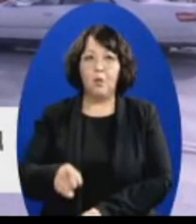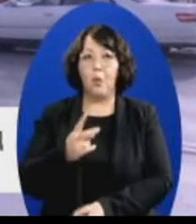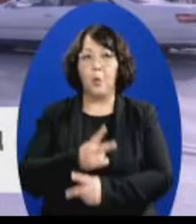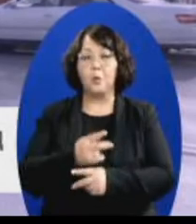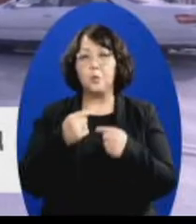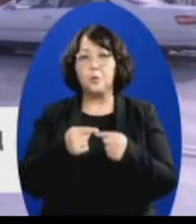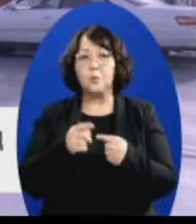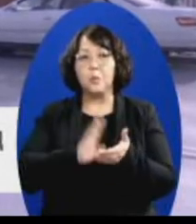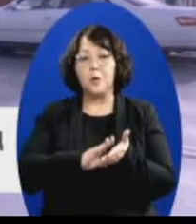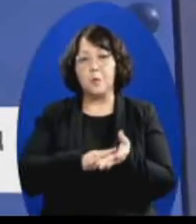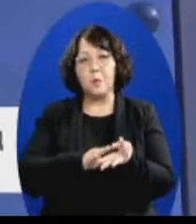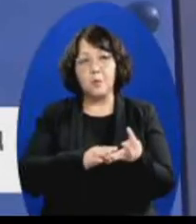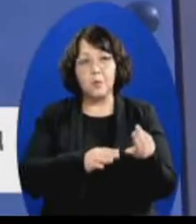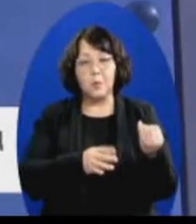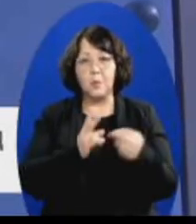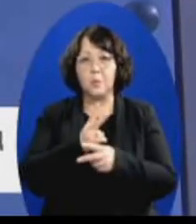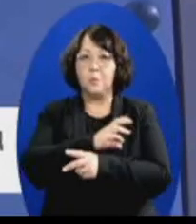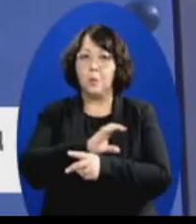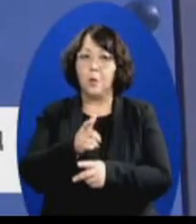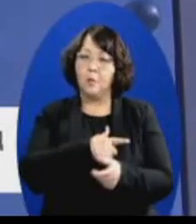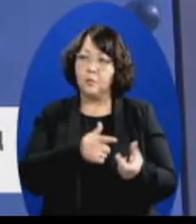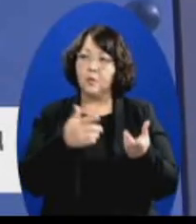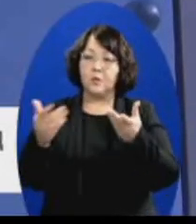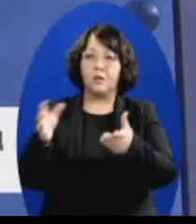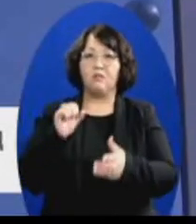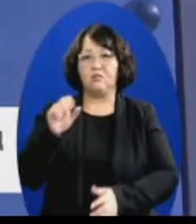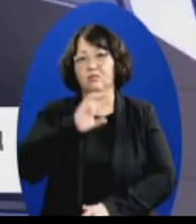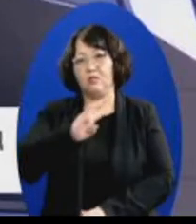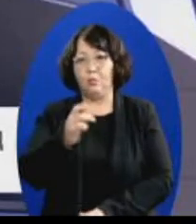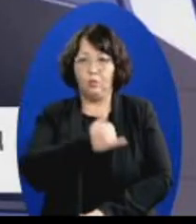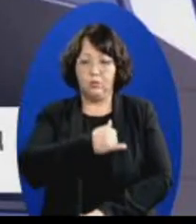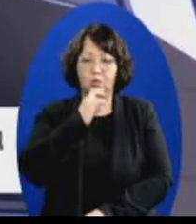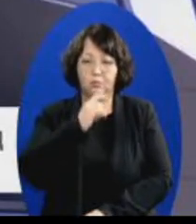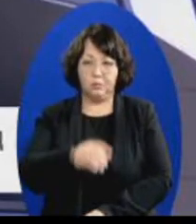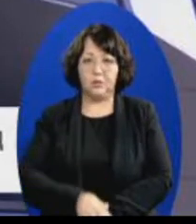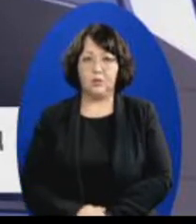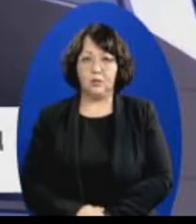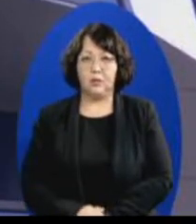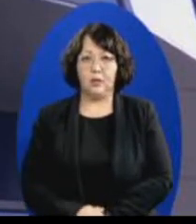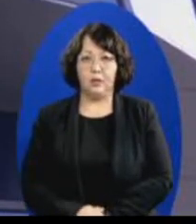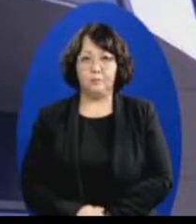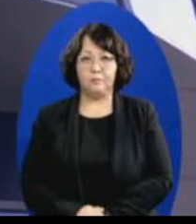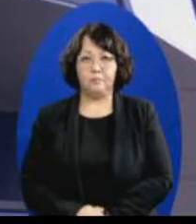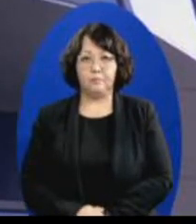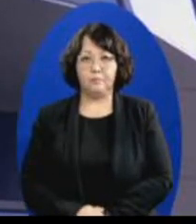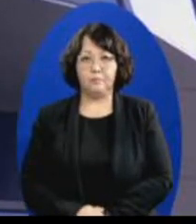баримтуудыг цуглуулж, хууль хяналтын байгууллагад хандхаа ардчилсан намын удирдлагууд. Yeah.